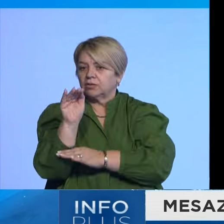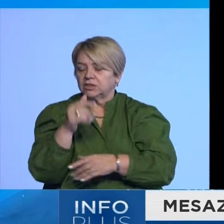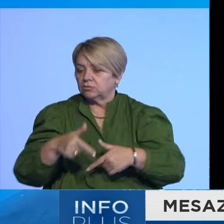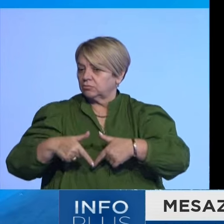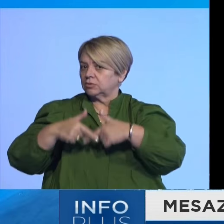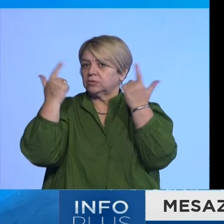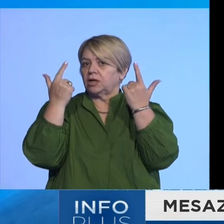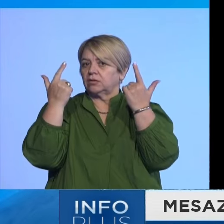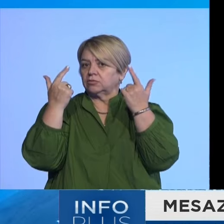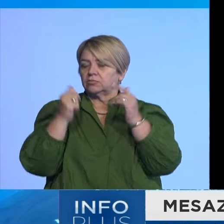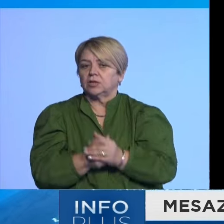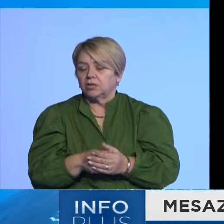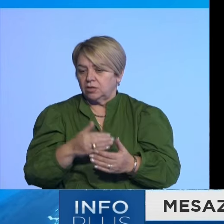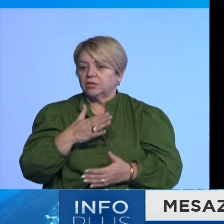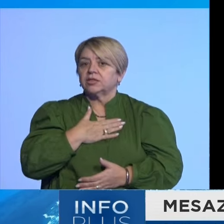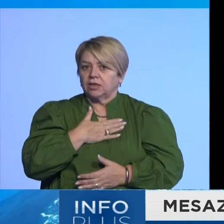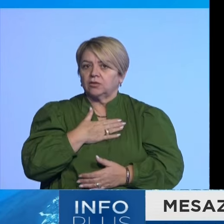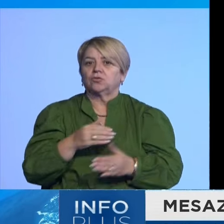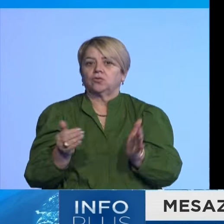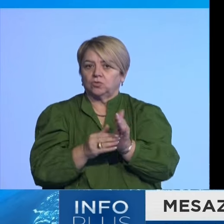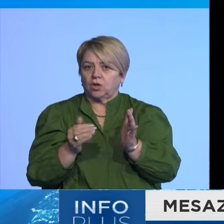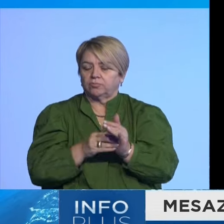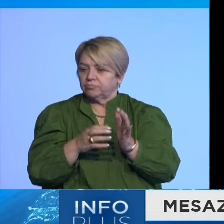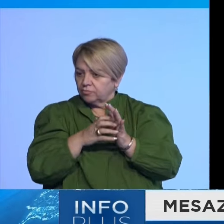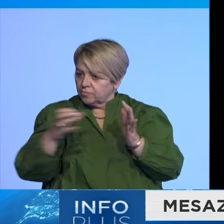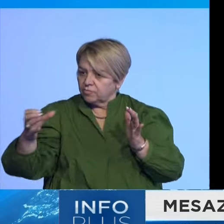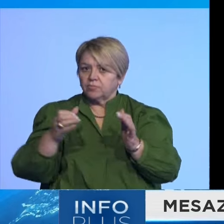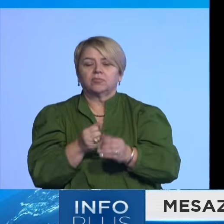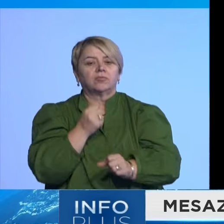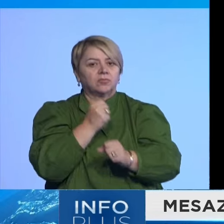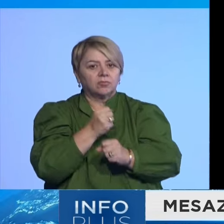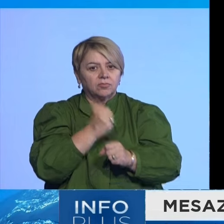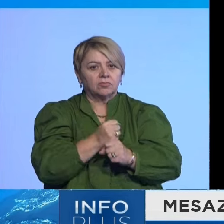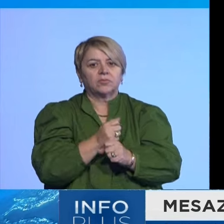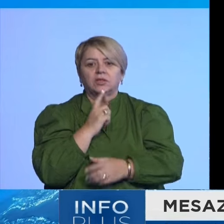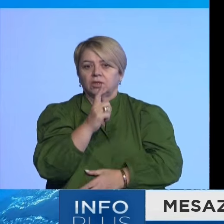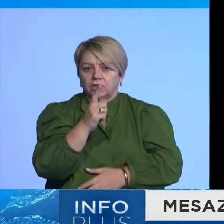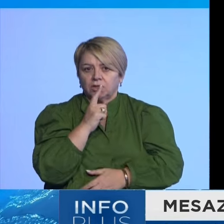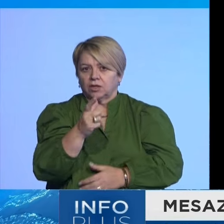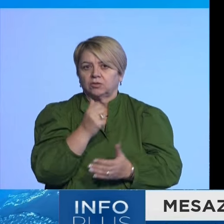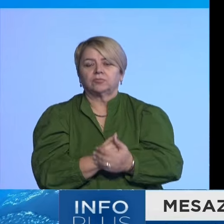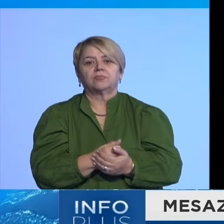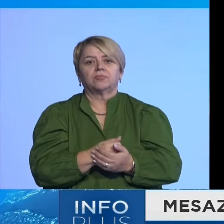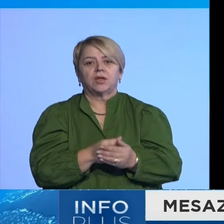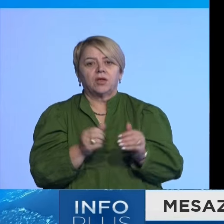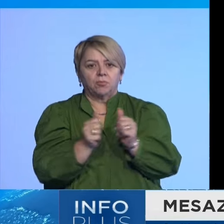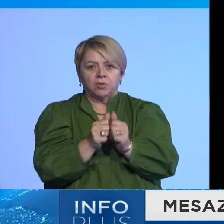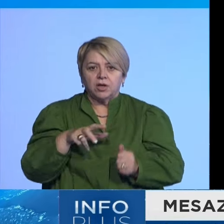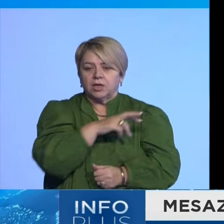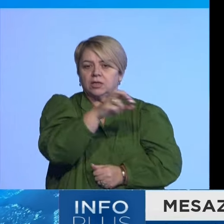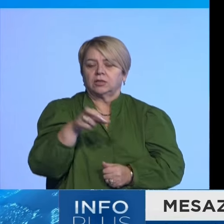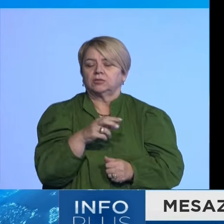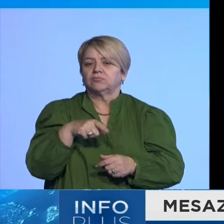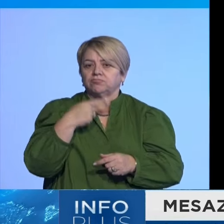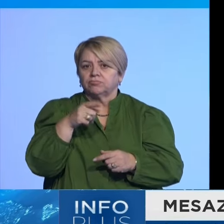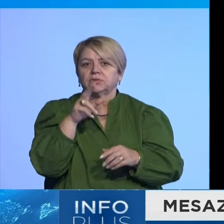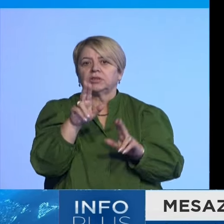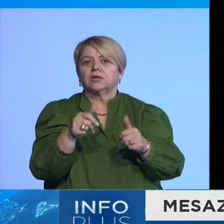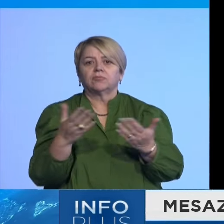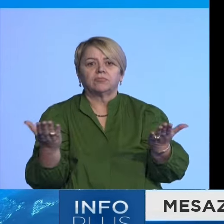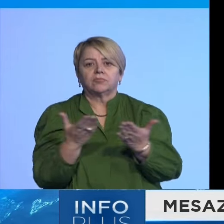edhe me zë të lartë se ne duam që ata të vazhdojnë të investojnë në dialogun e lehtësuar nga BE-ja. Kjo është diçka se